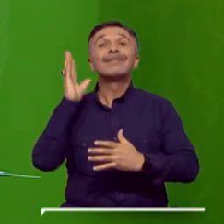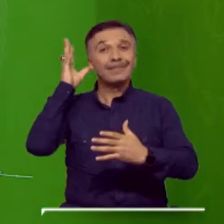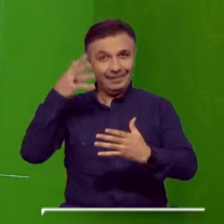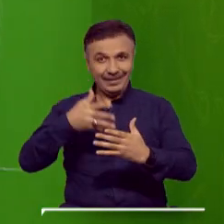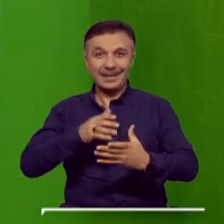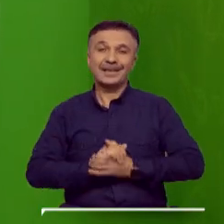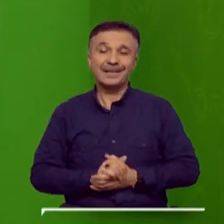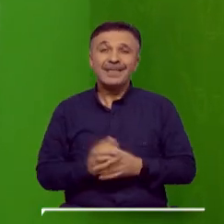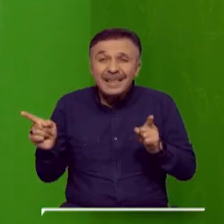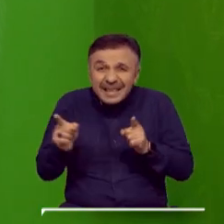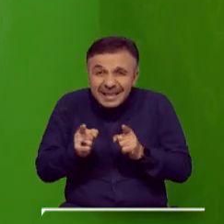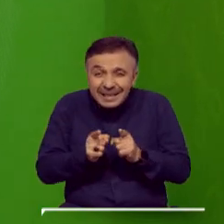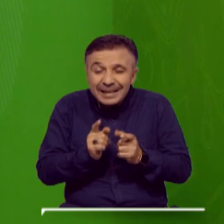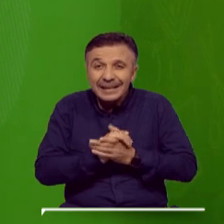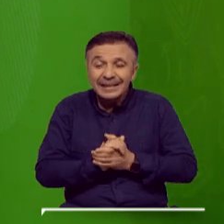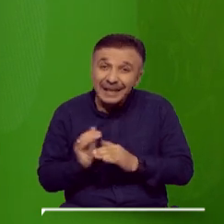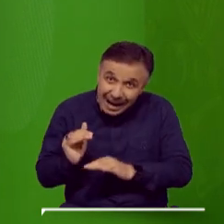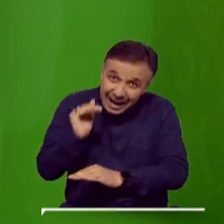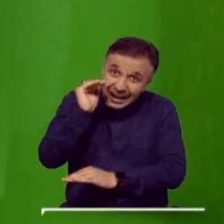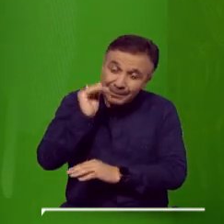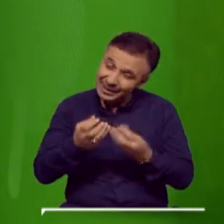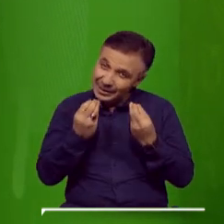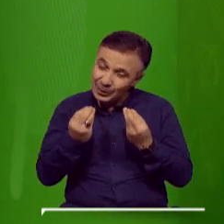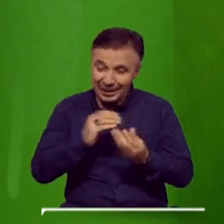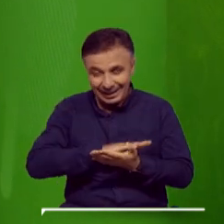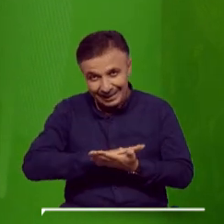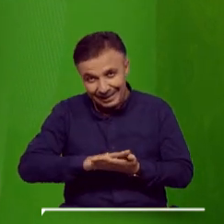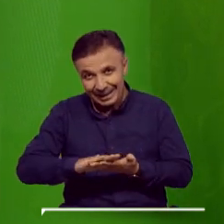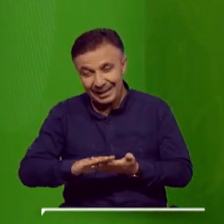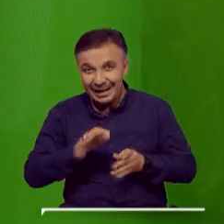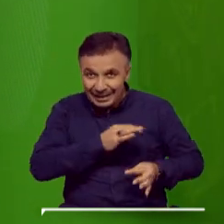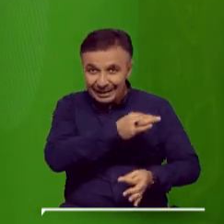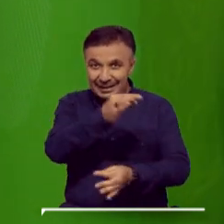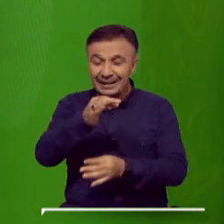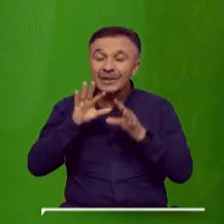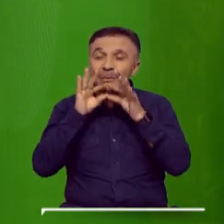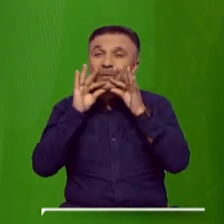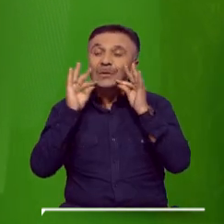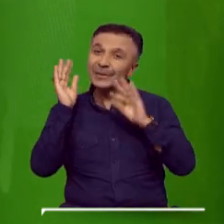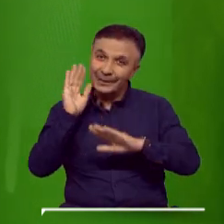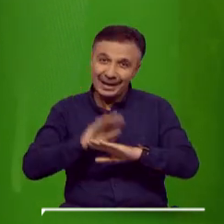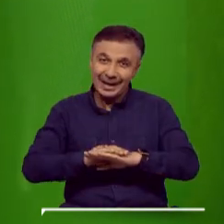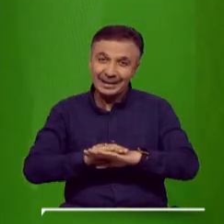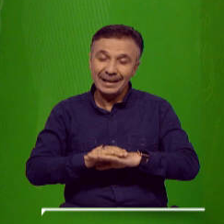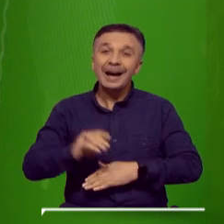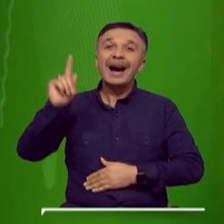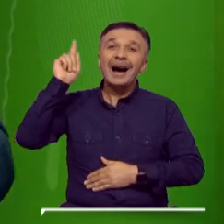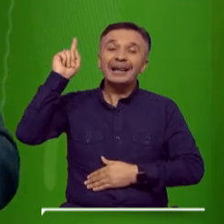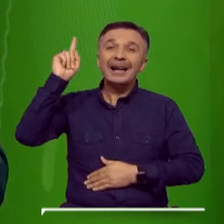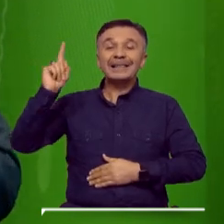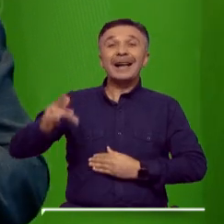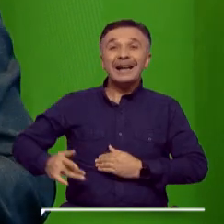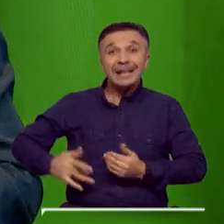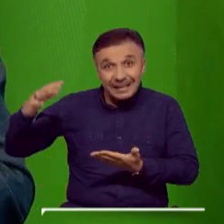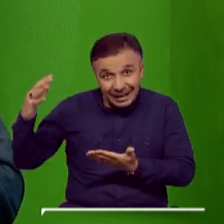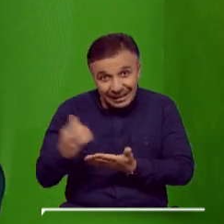ibadettir. Kısacası hayatımızı güzelleştiren, insanları mutlu ederken Allah'ın da